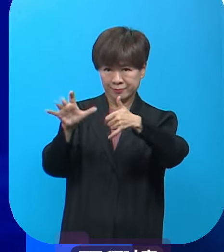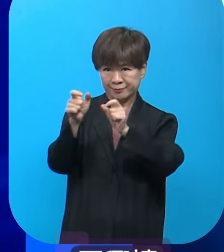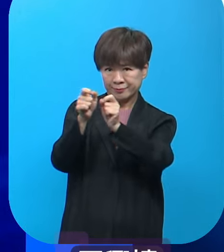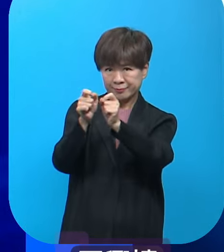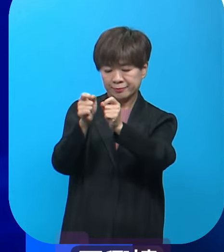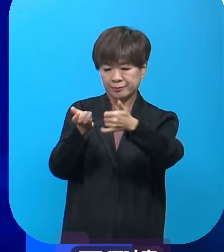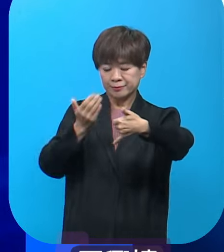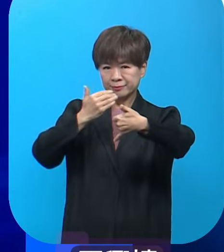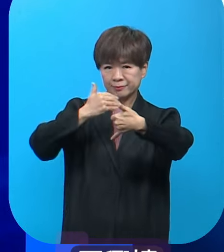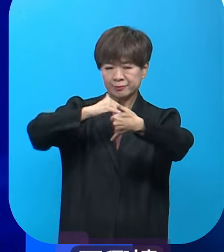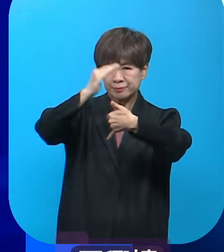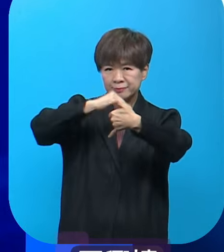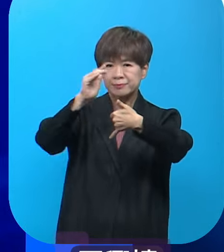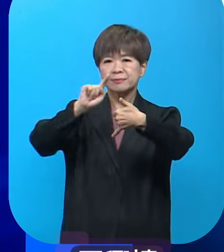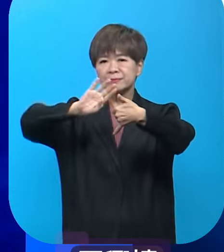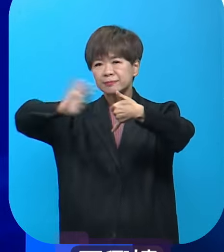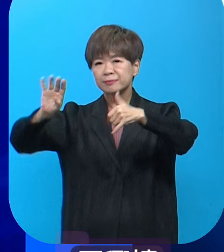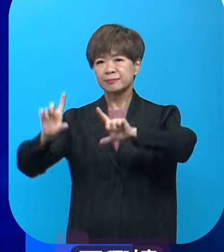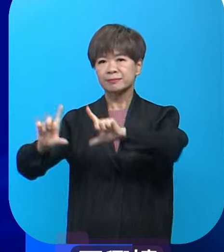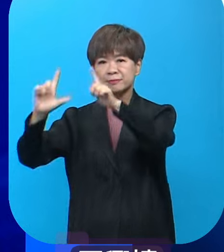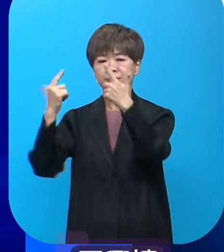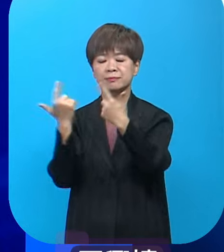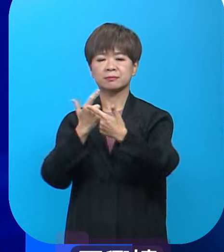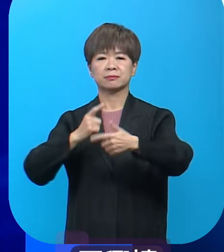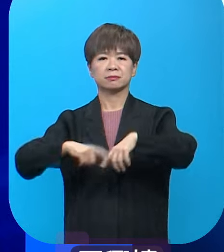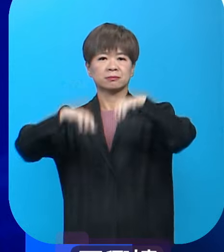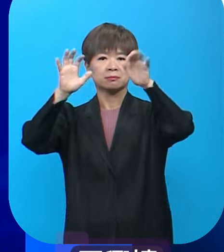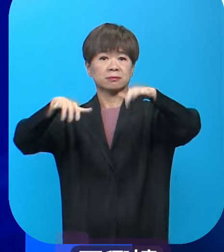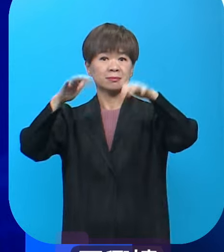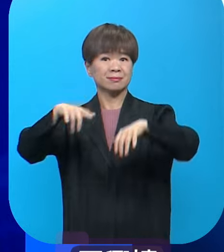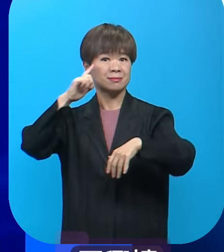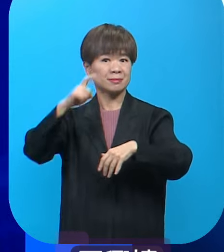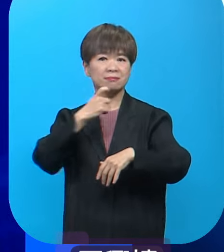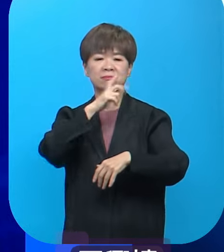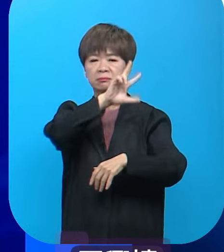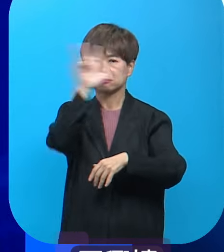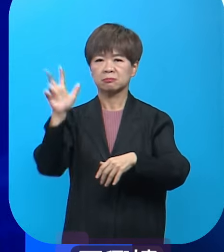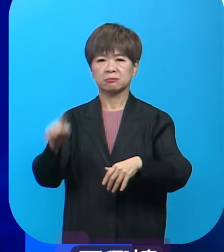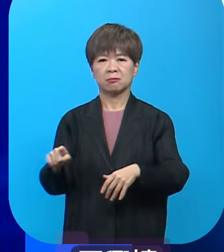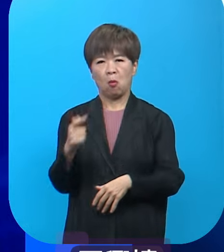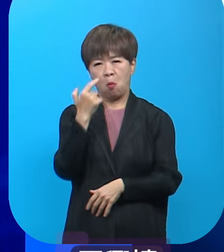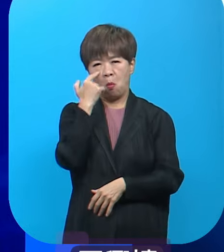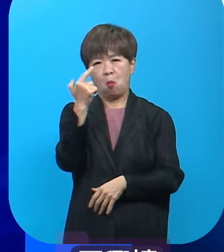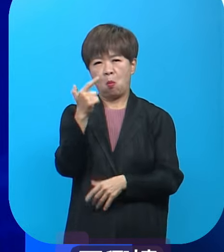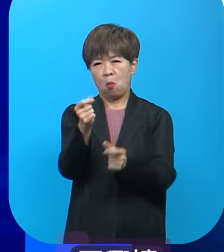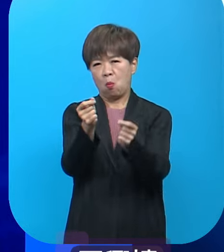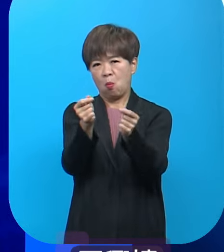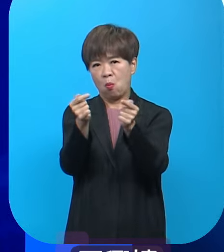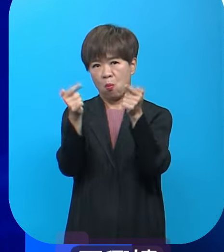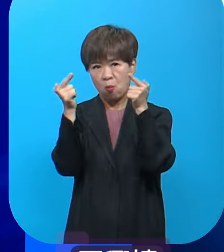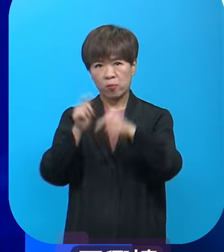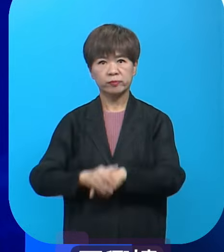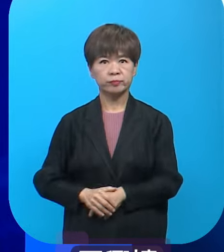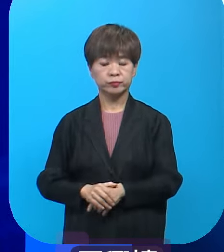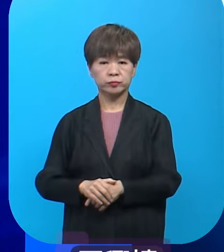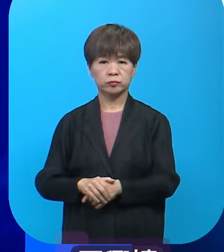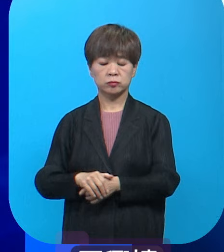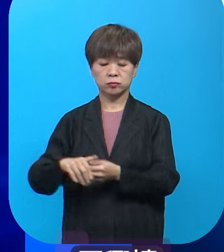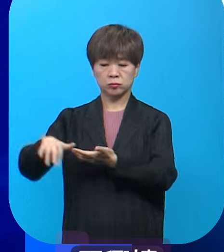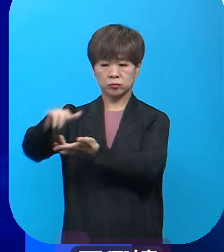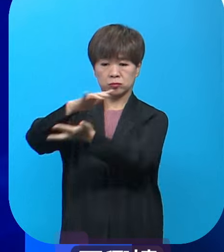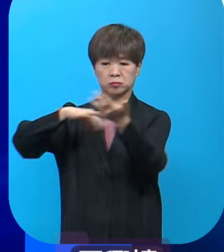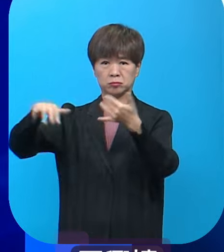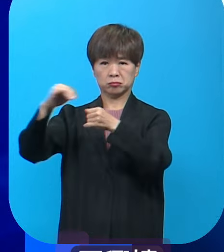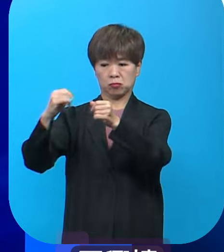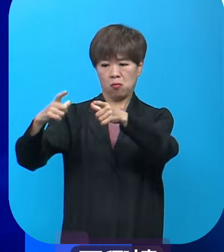以及东北部地区，可以看到降雨在明天白天就会变得相当的明显。而此外，因为台风的环流还蛮